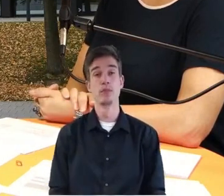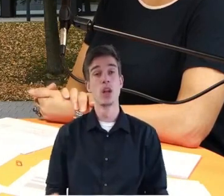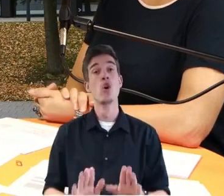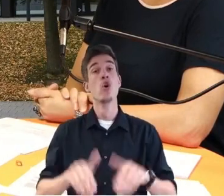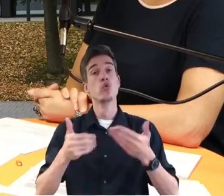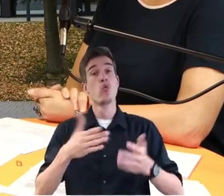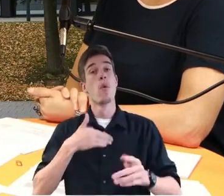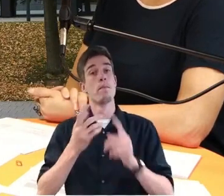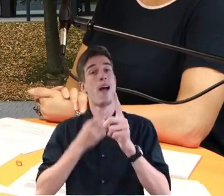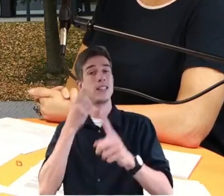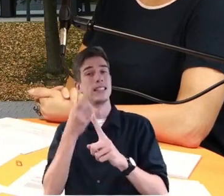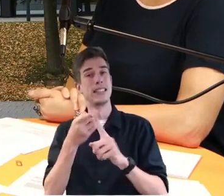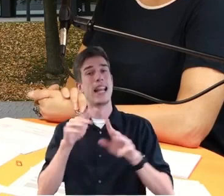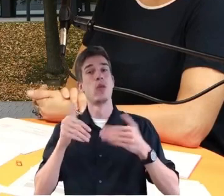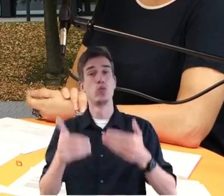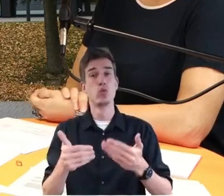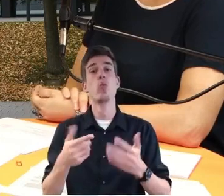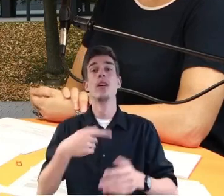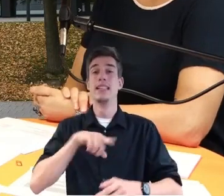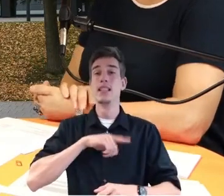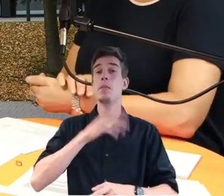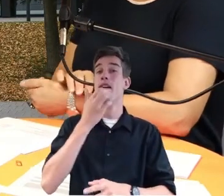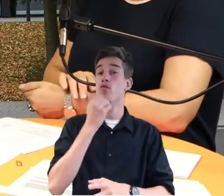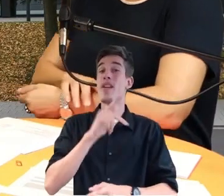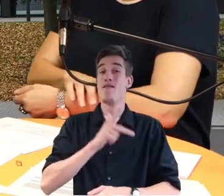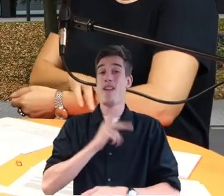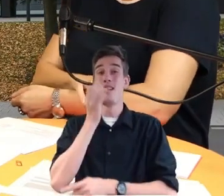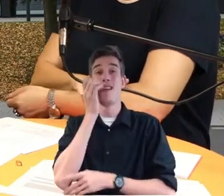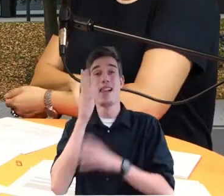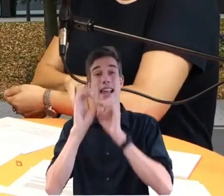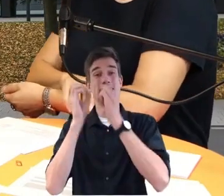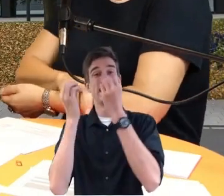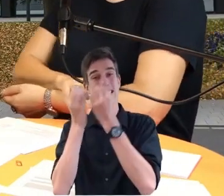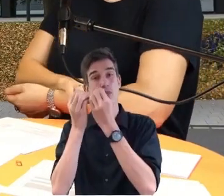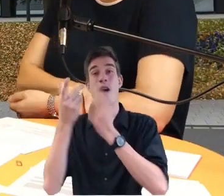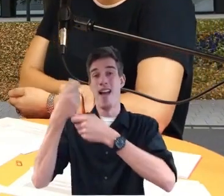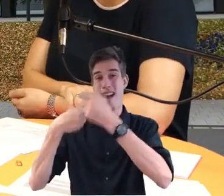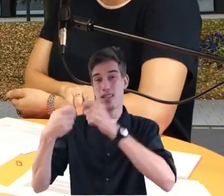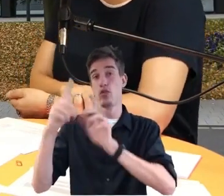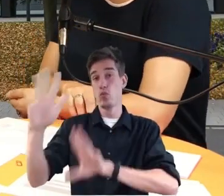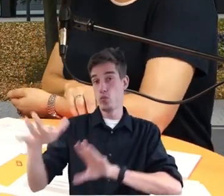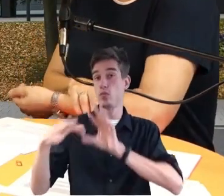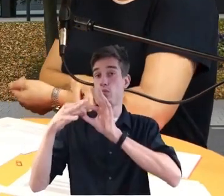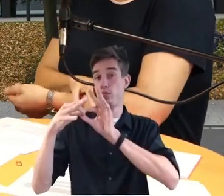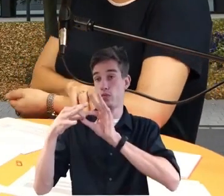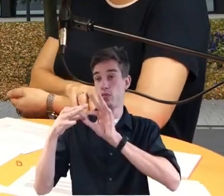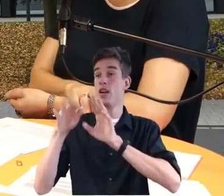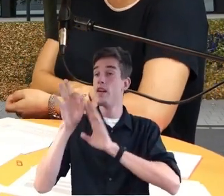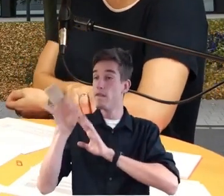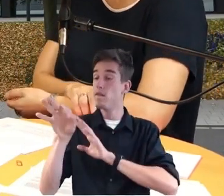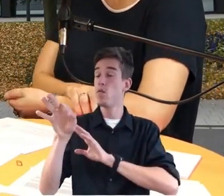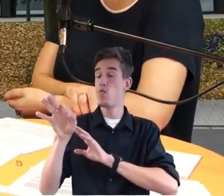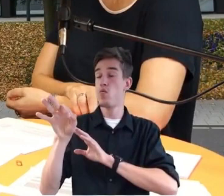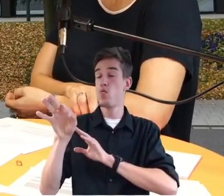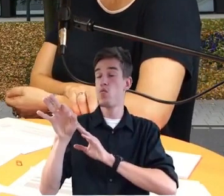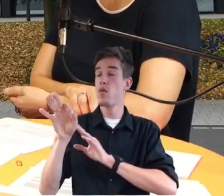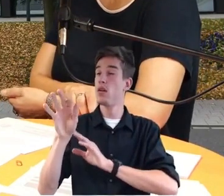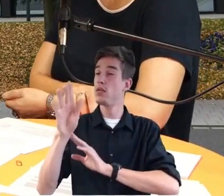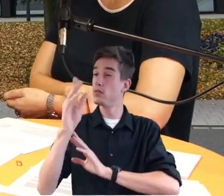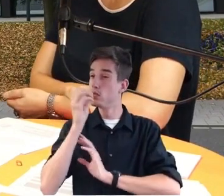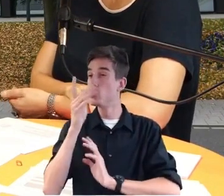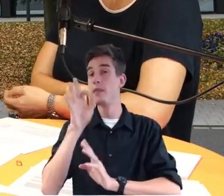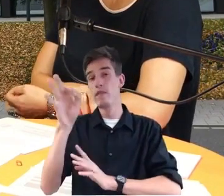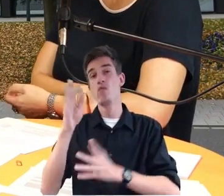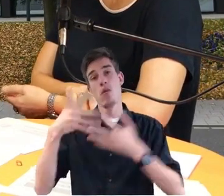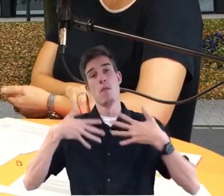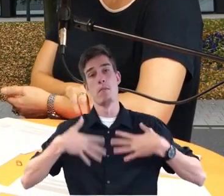möglichst sehr nah an der tatsächlichen tätigkeit an der handlung agieren um die leute für das führt zu machen wofür sie nachher auch